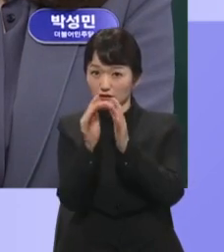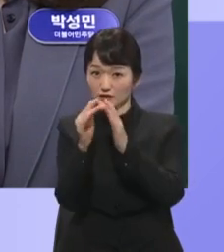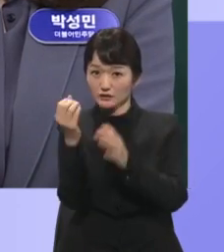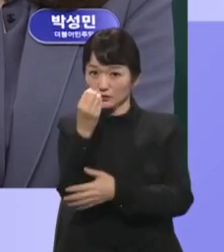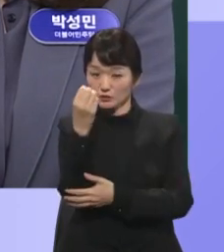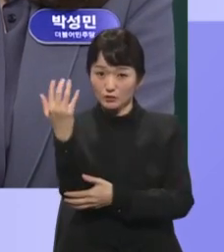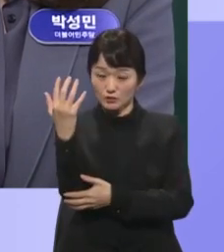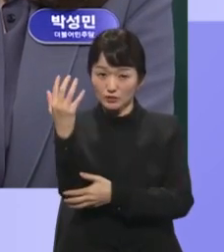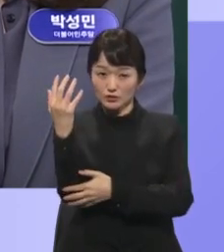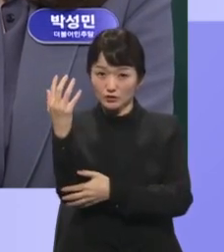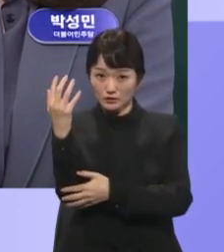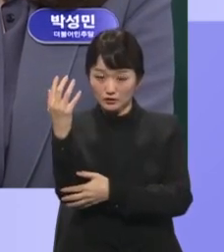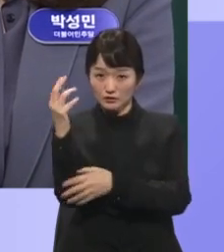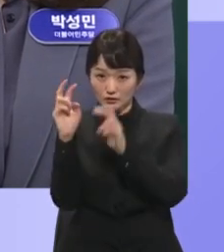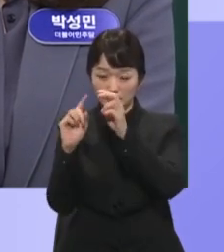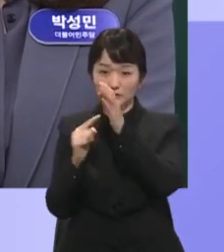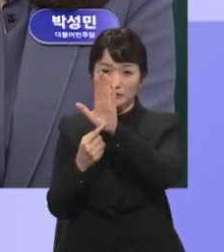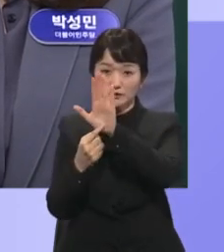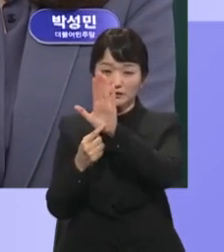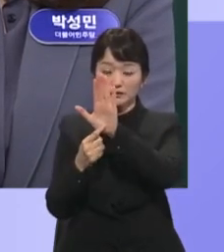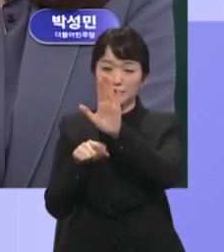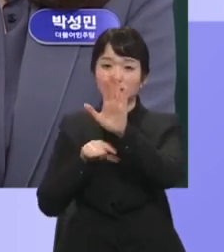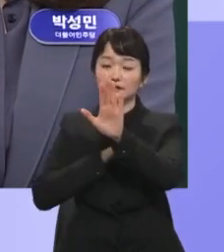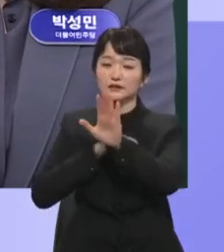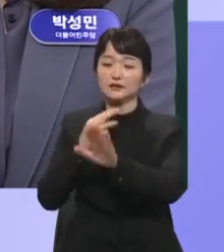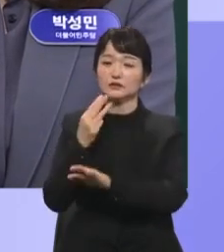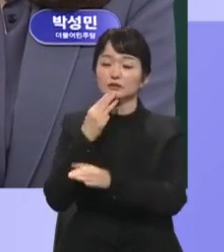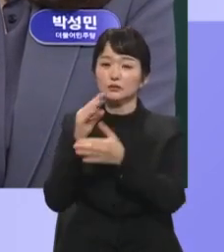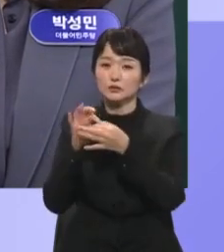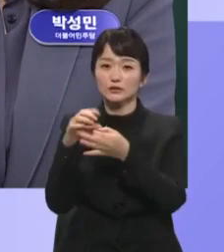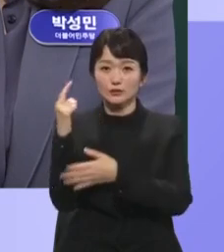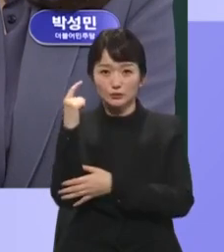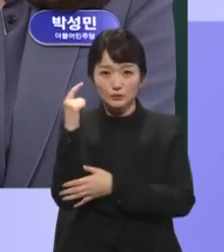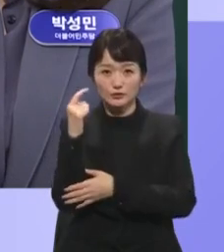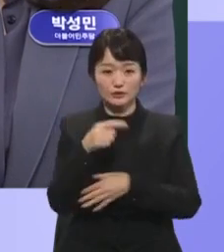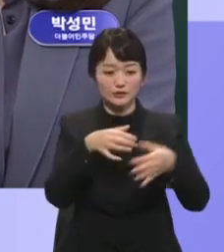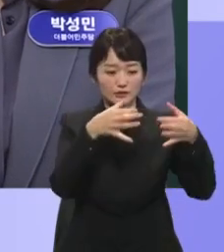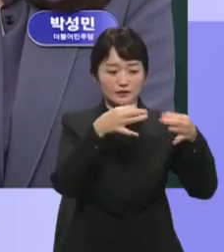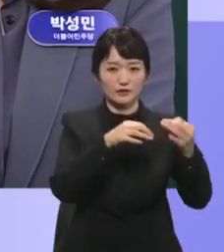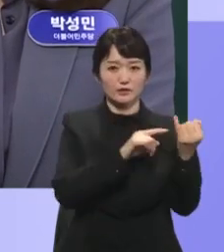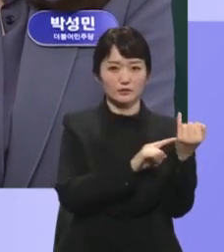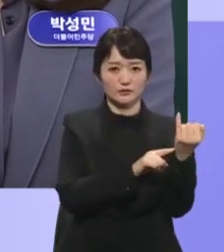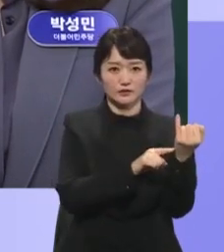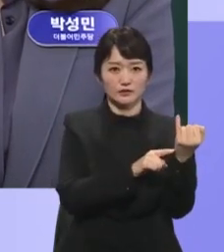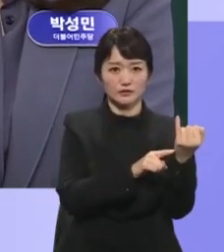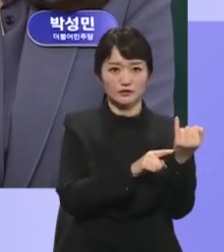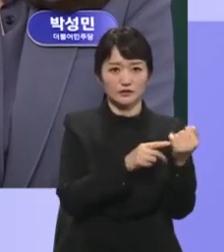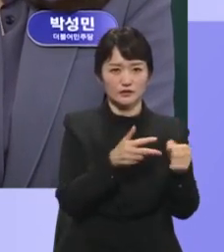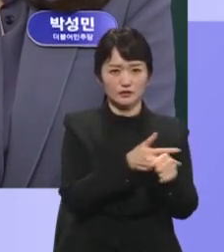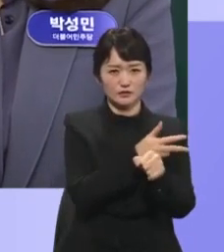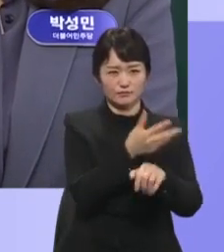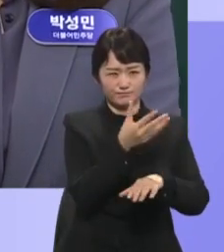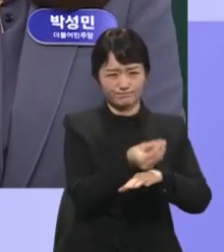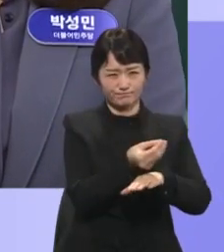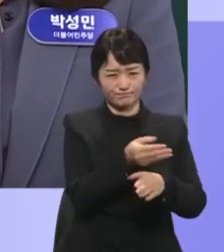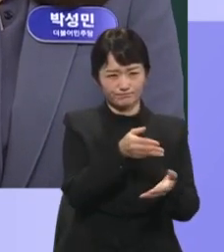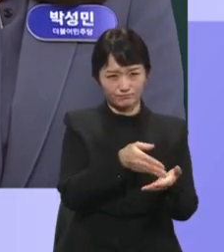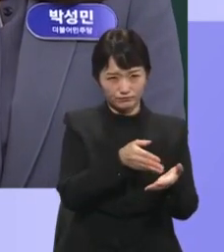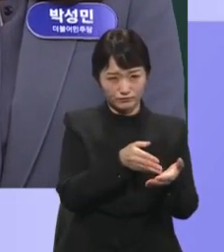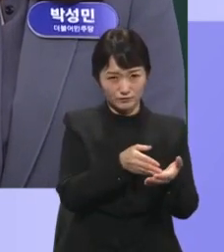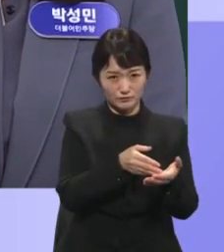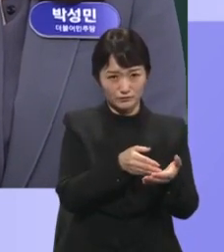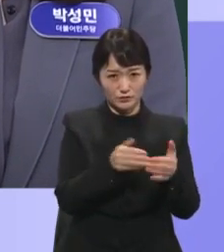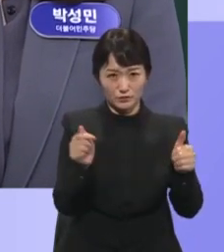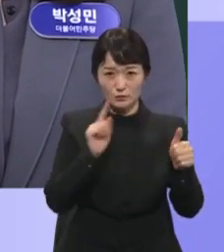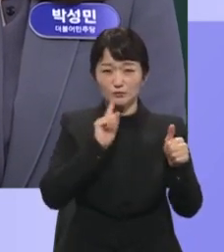소리라는 매체 그 김여사의 7시간 녹취록을 보도해서 이제 소송에도 휘말렸던 매체죠 자 그런데 또